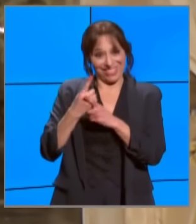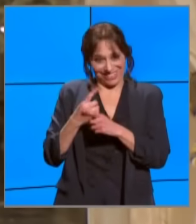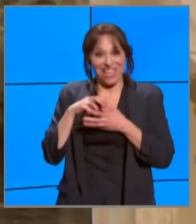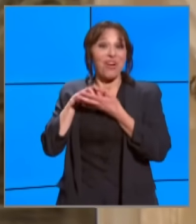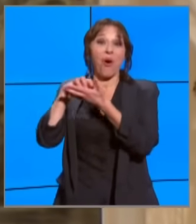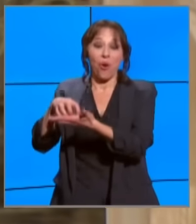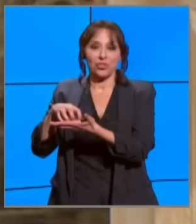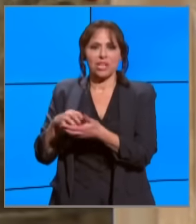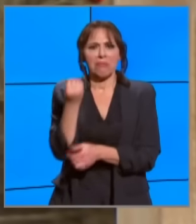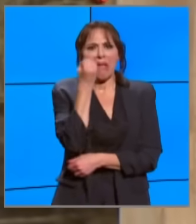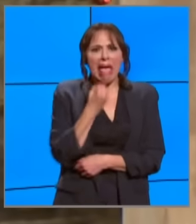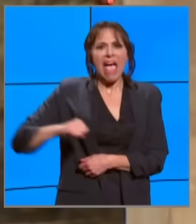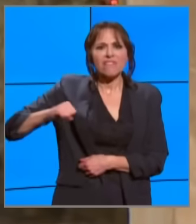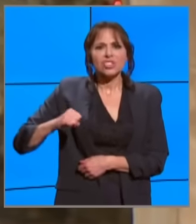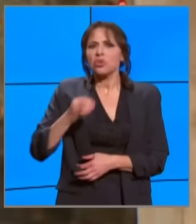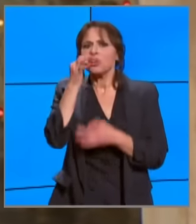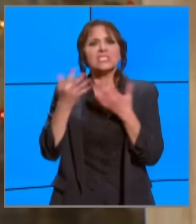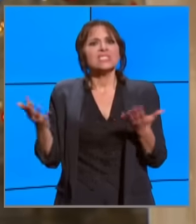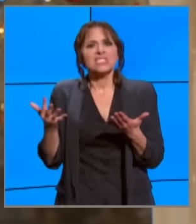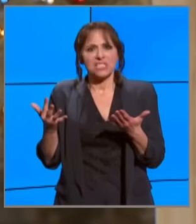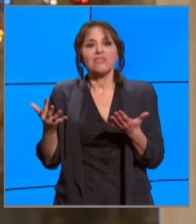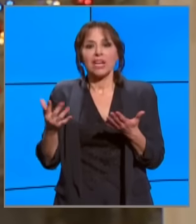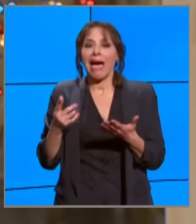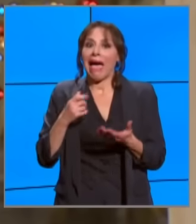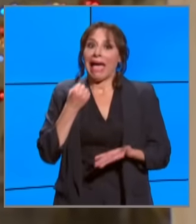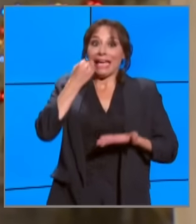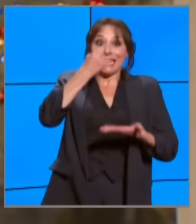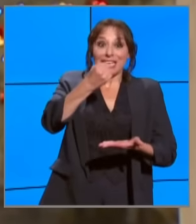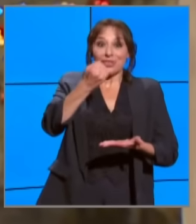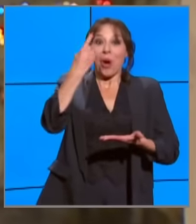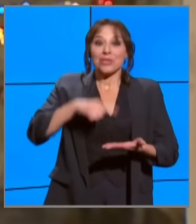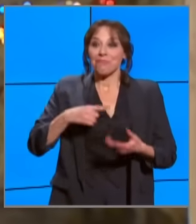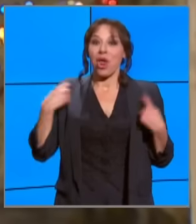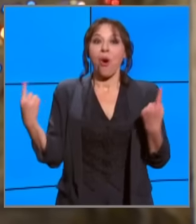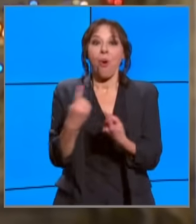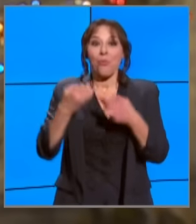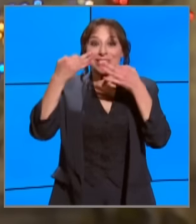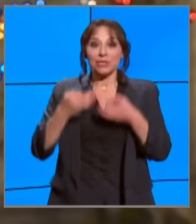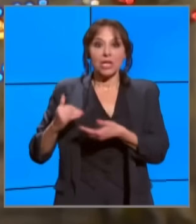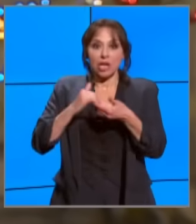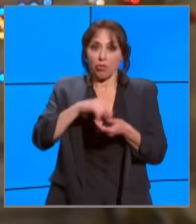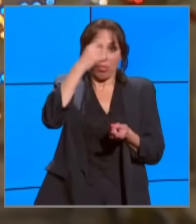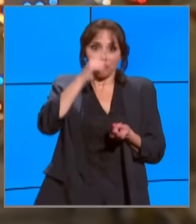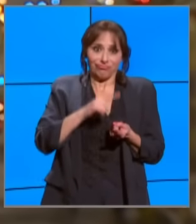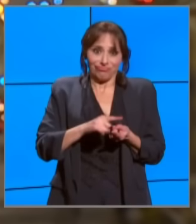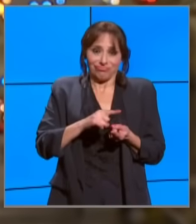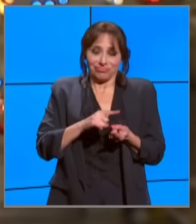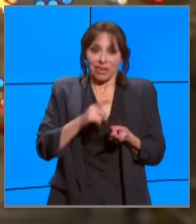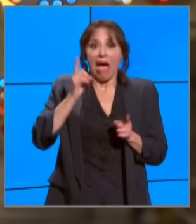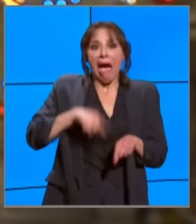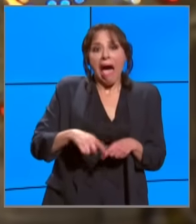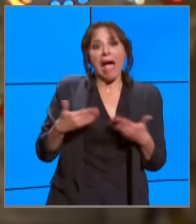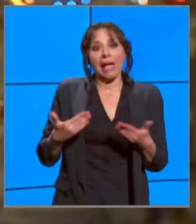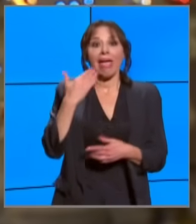l'evasione riduce in grande misura le risorse per la comune sicurezza sociale e ritarda la